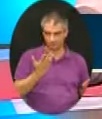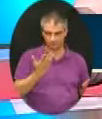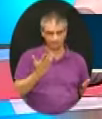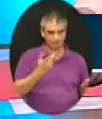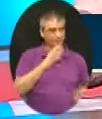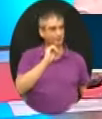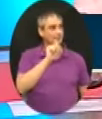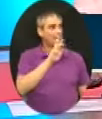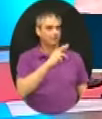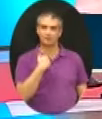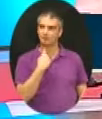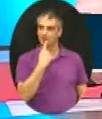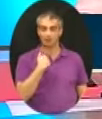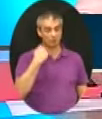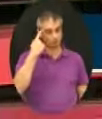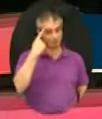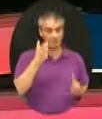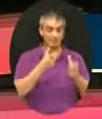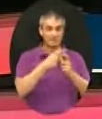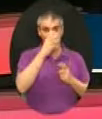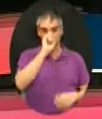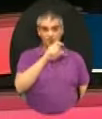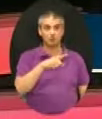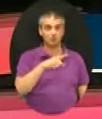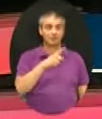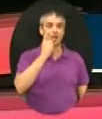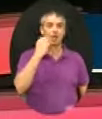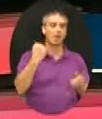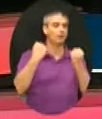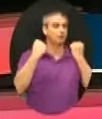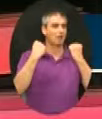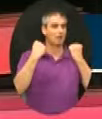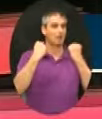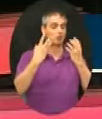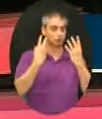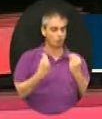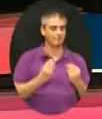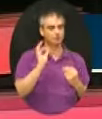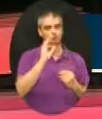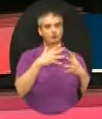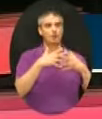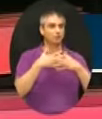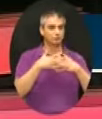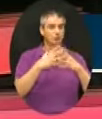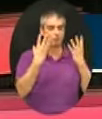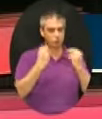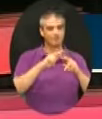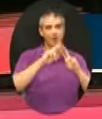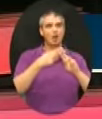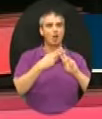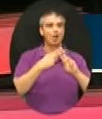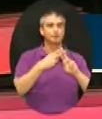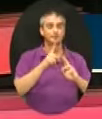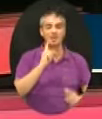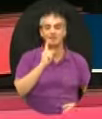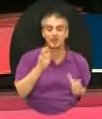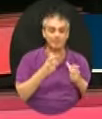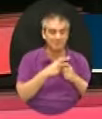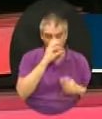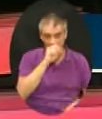חייב להגיד, אני מאלה שחושבים שמפלגה רפובליקאית חזקה, היא טובה לארצות הברית וטובה לעולם. אבל